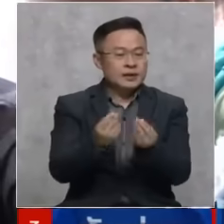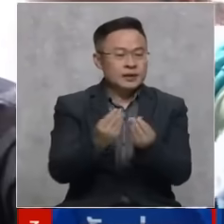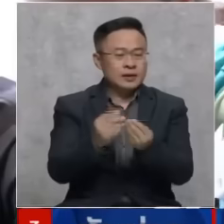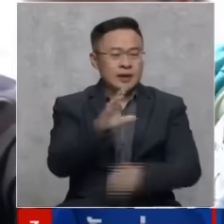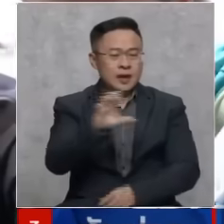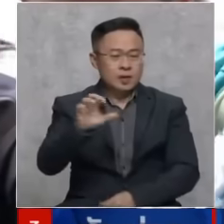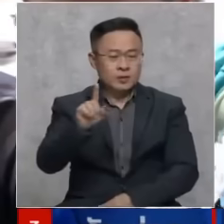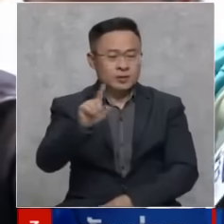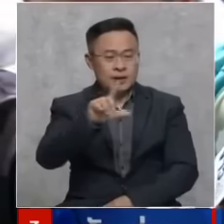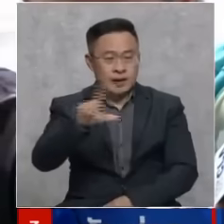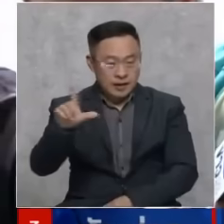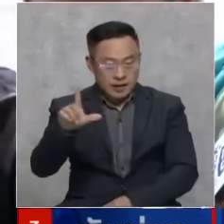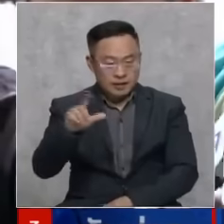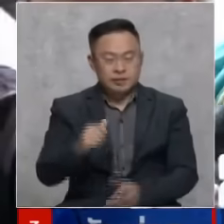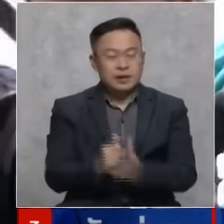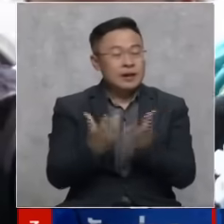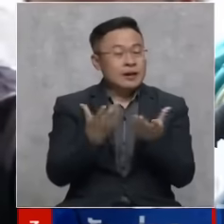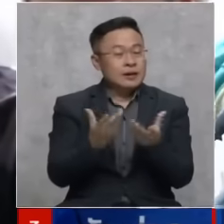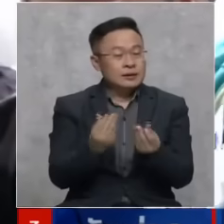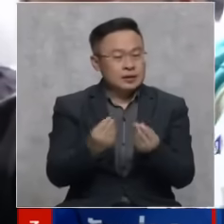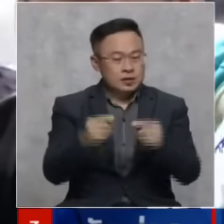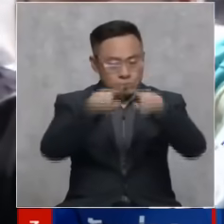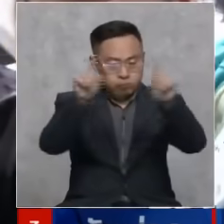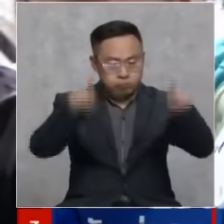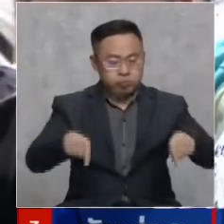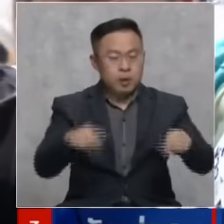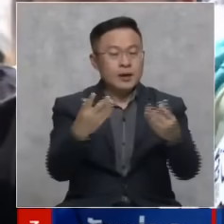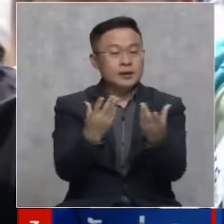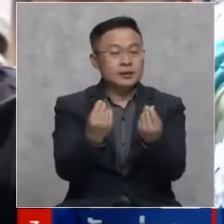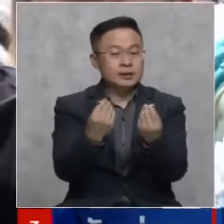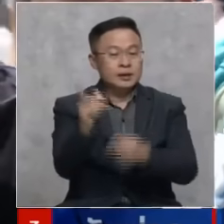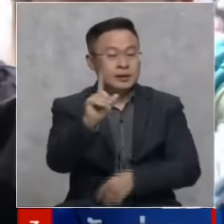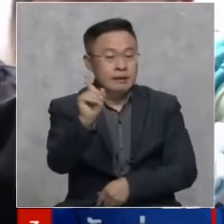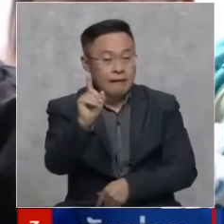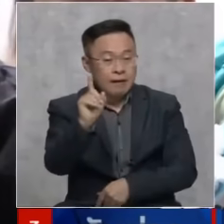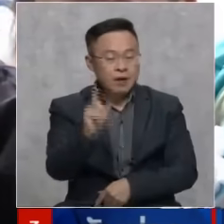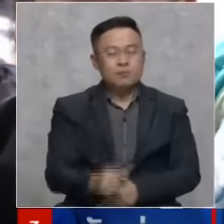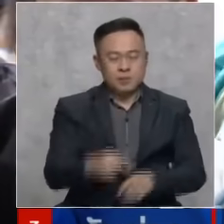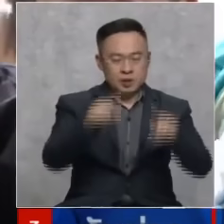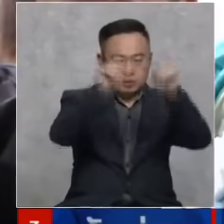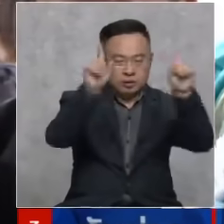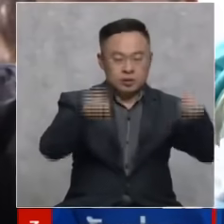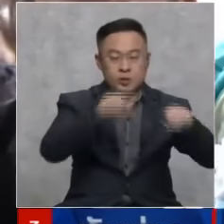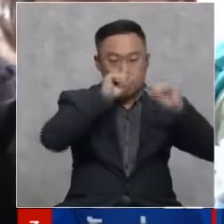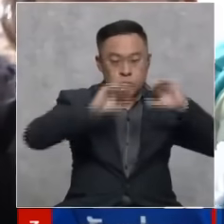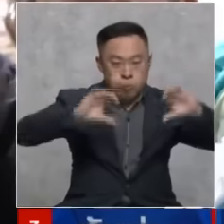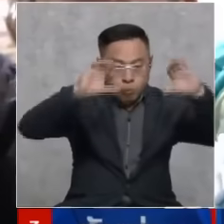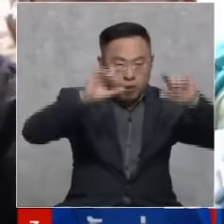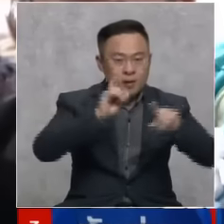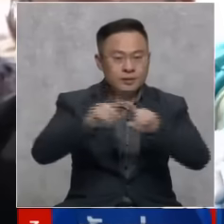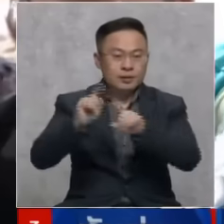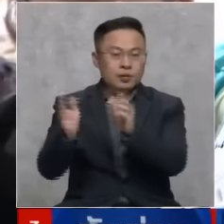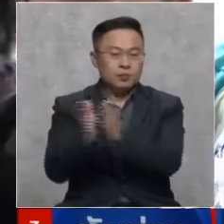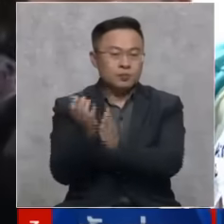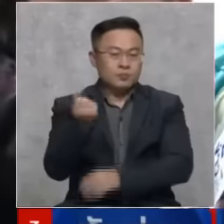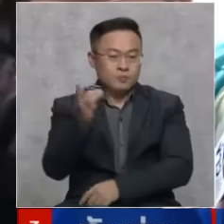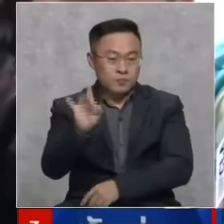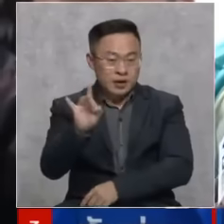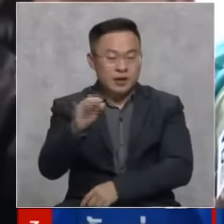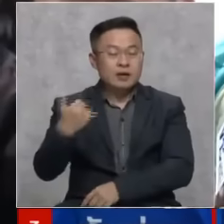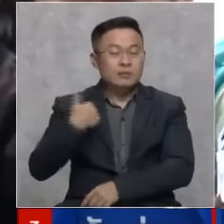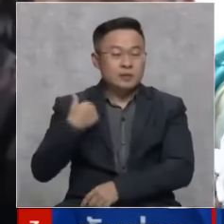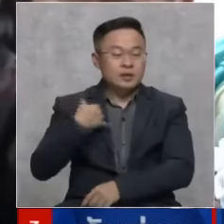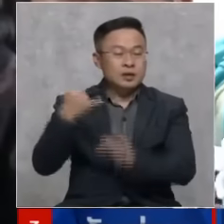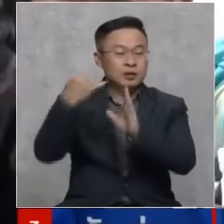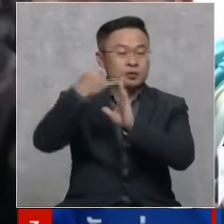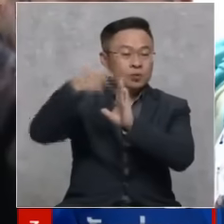ชมถามว่ามีที่ดินที่ไหนบ้างตามรายงานเนี่ยมี18แปลงด้วยกันค่ะอยู่ในพื้นที่ปากช่องนะคะนคร